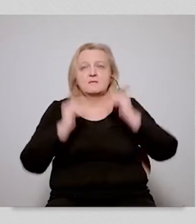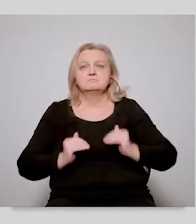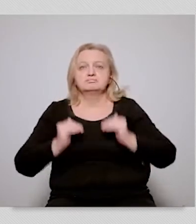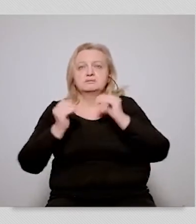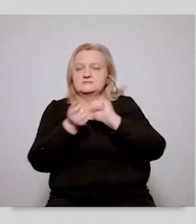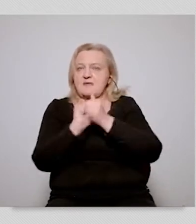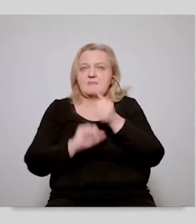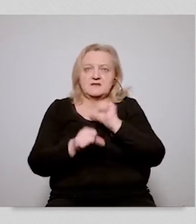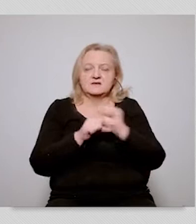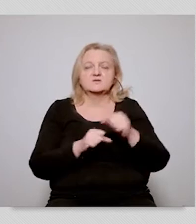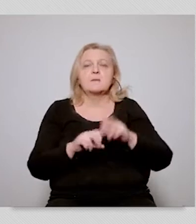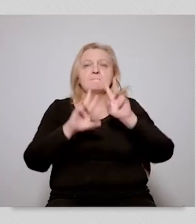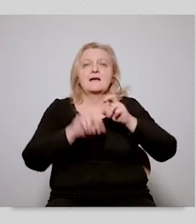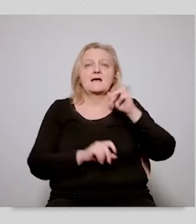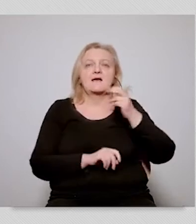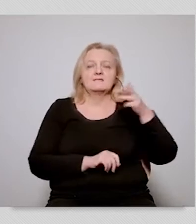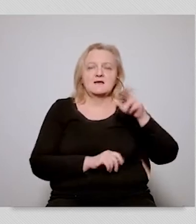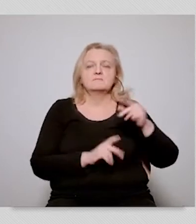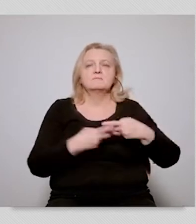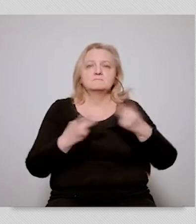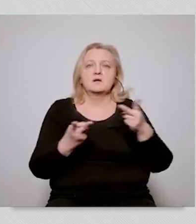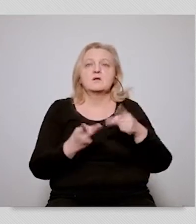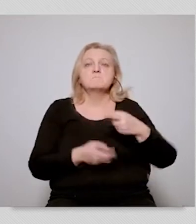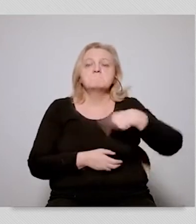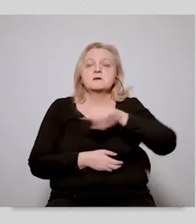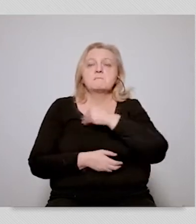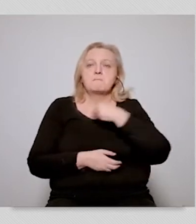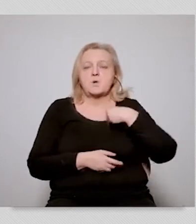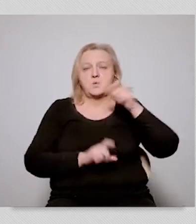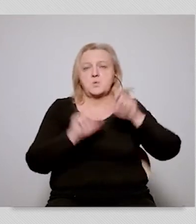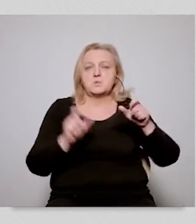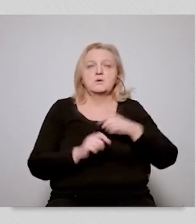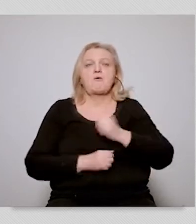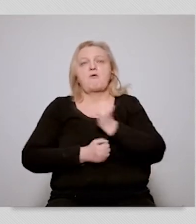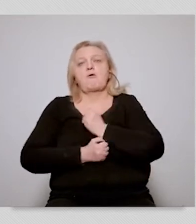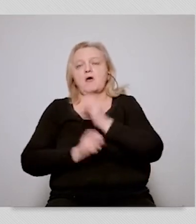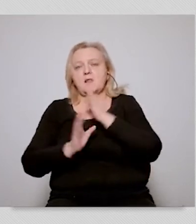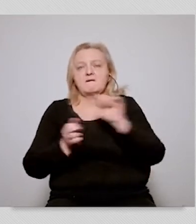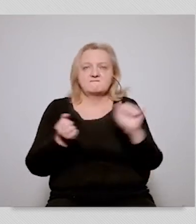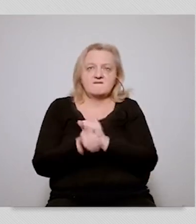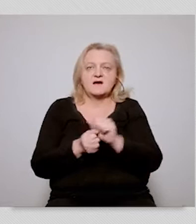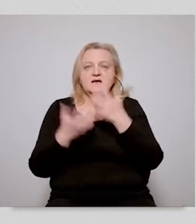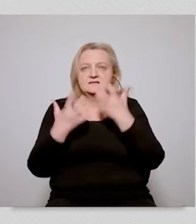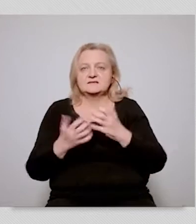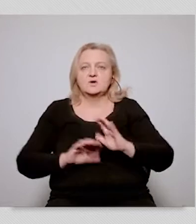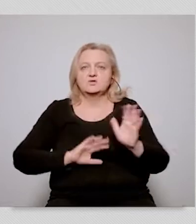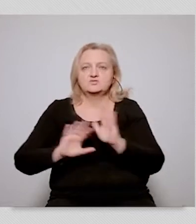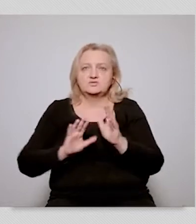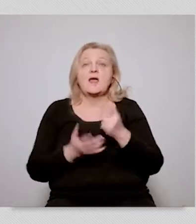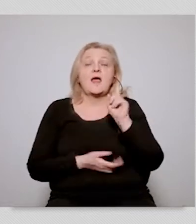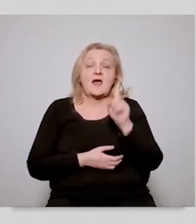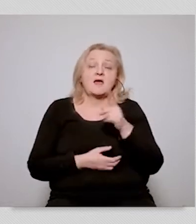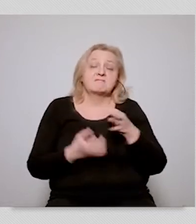ostatnie badania Kantara pokazują, jak bardzo już pokochaliśmy klimat i jak bardzo chcemy z nim walczyć, ale pytania